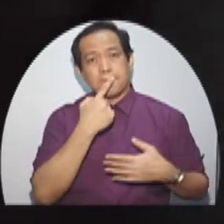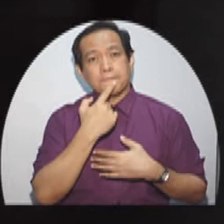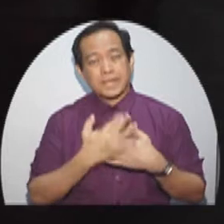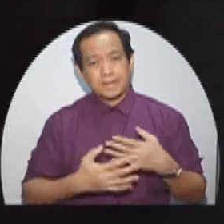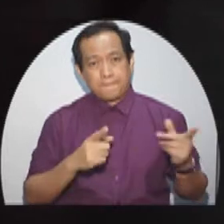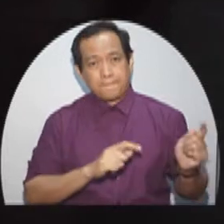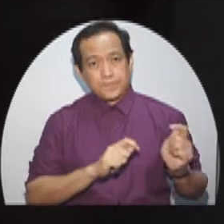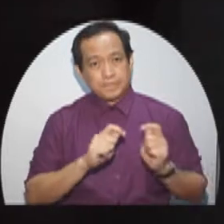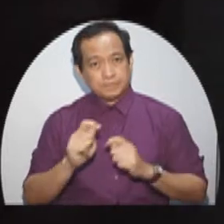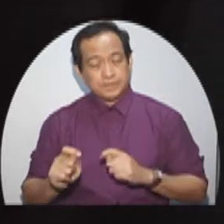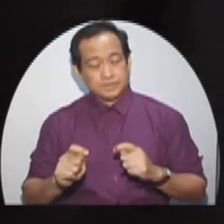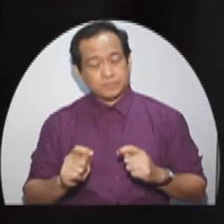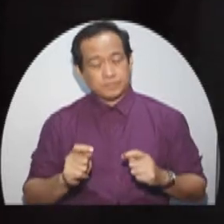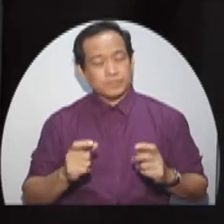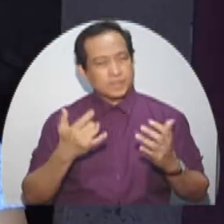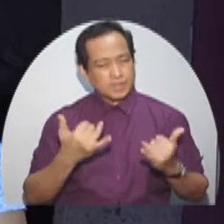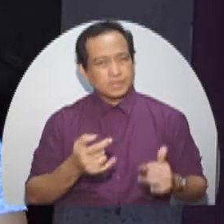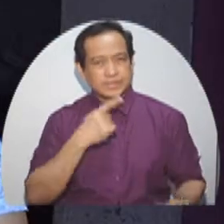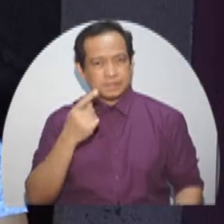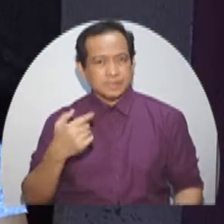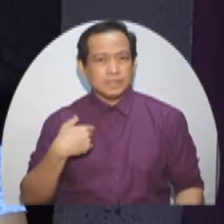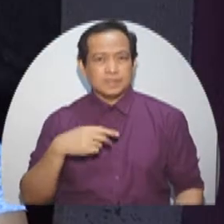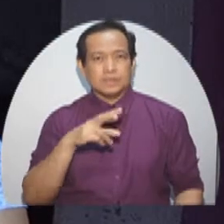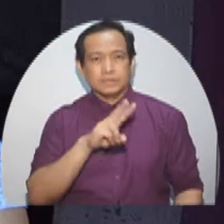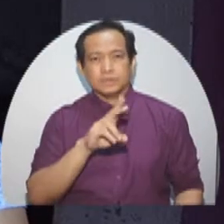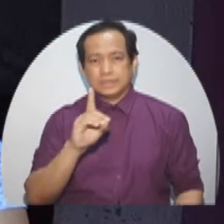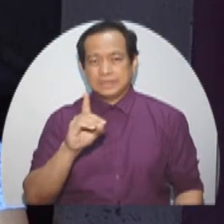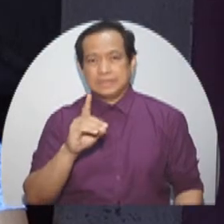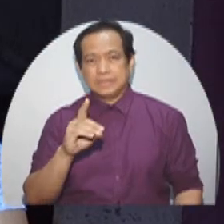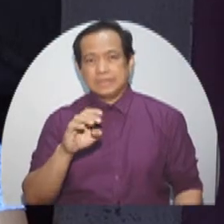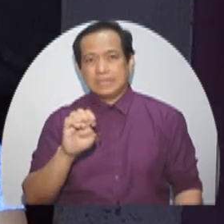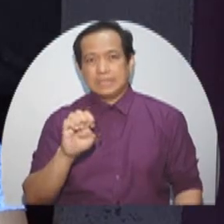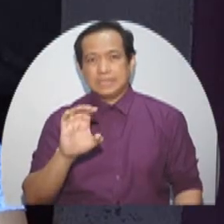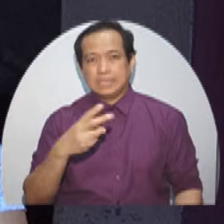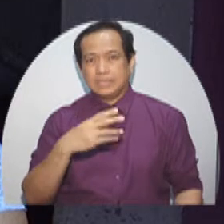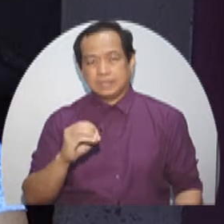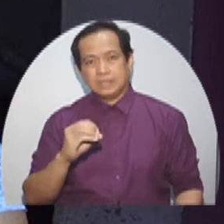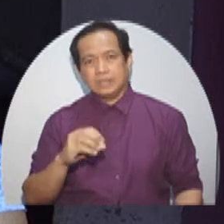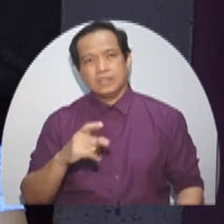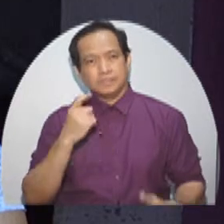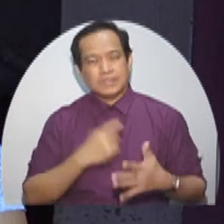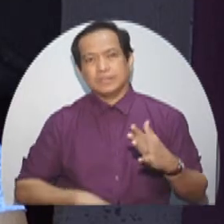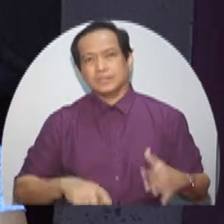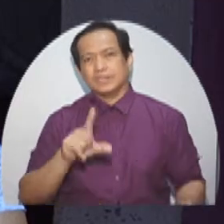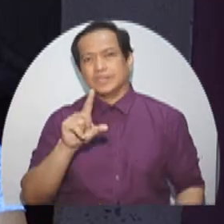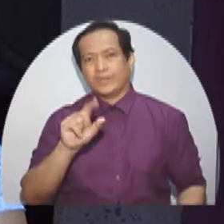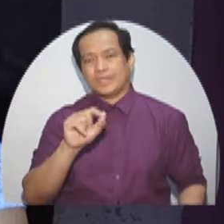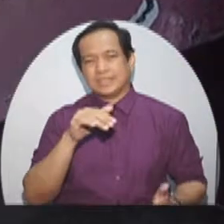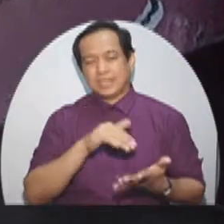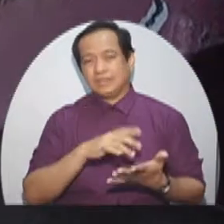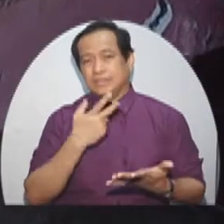dugo. Ngayon, mag-ano daw kami, tutudiin ko. Iyan tutudiin ko, ma'am, mahal eh. Abot yata ng 20,000